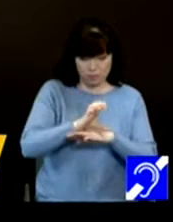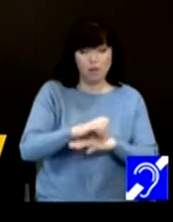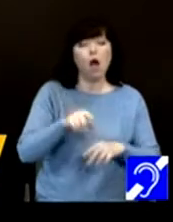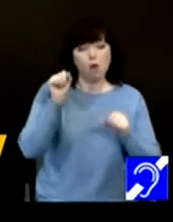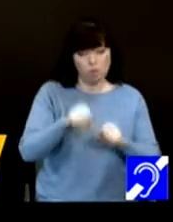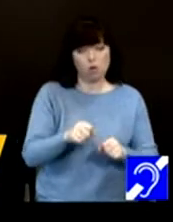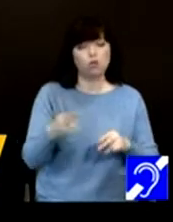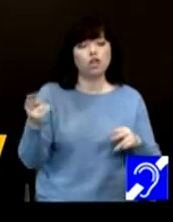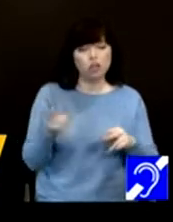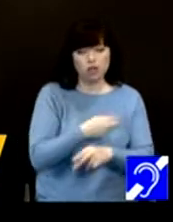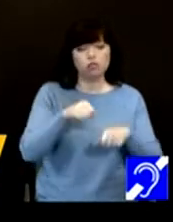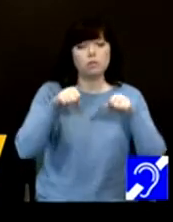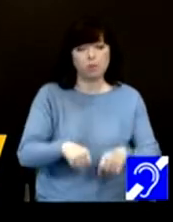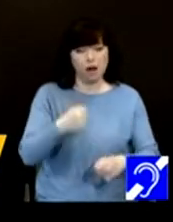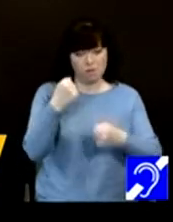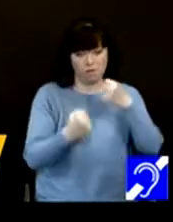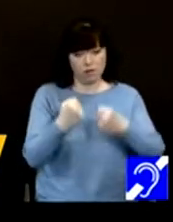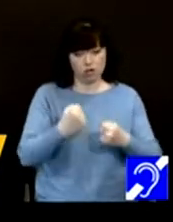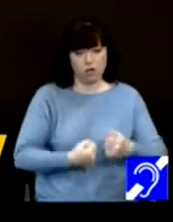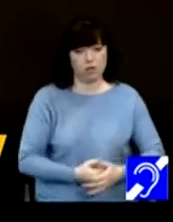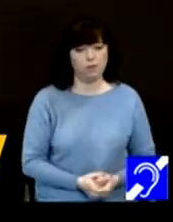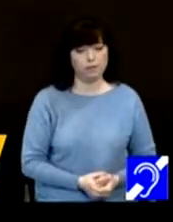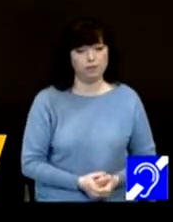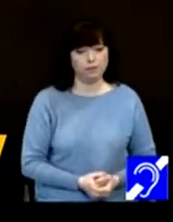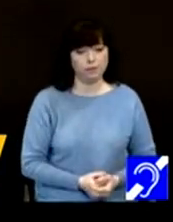Ei riscă anularea dreptului de a mai conduce.